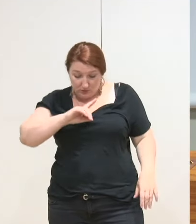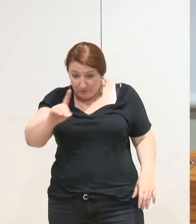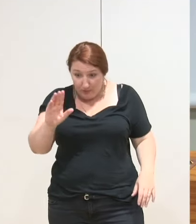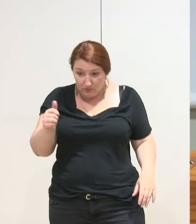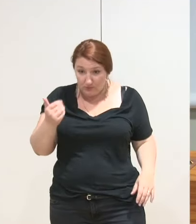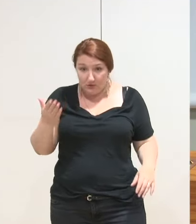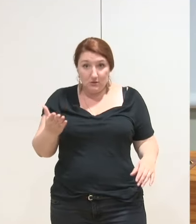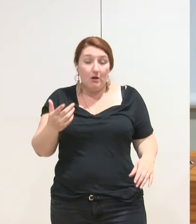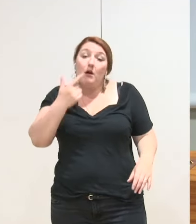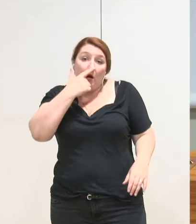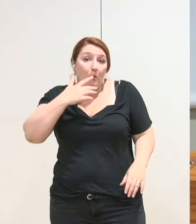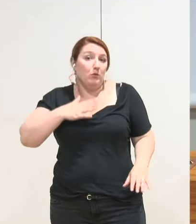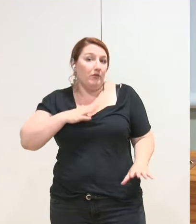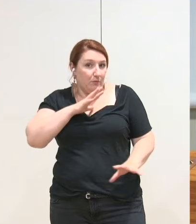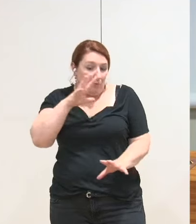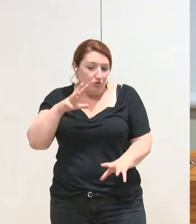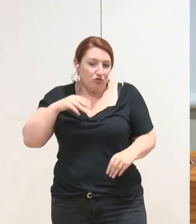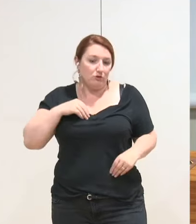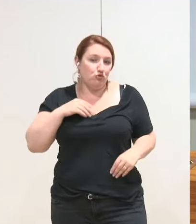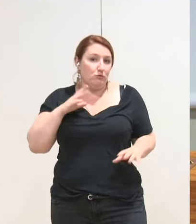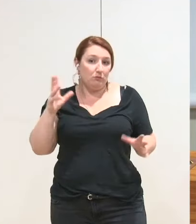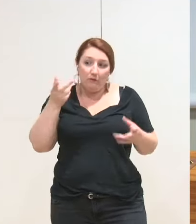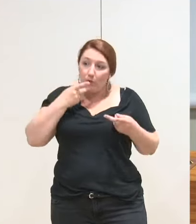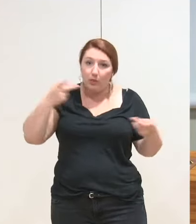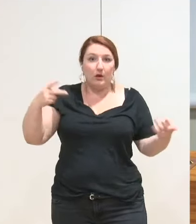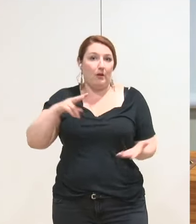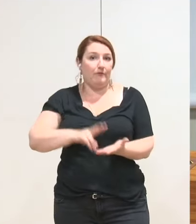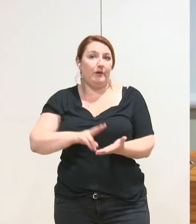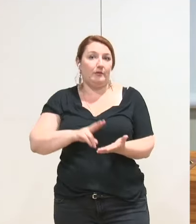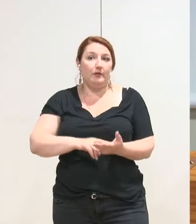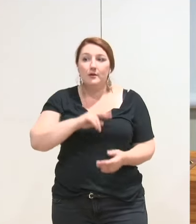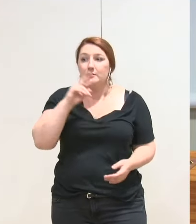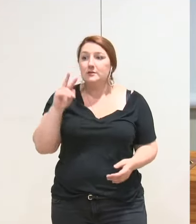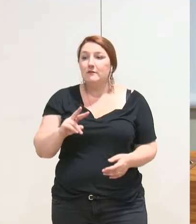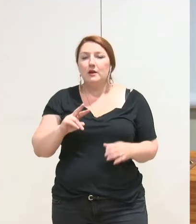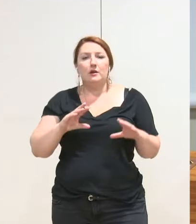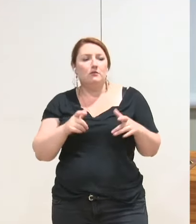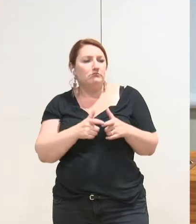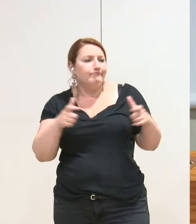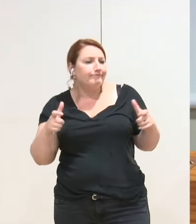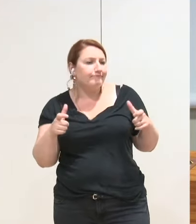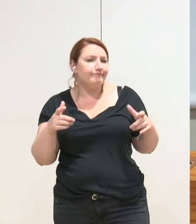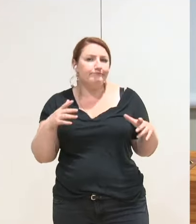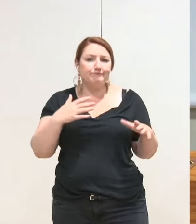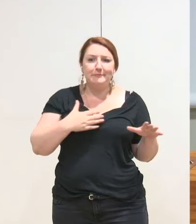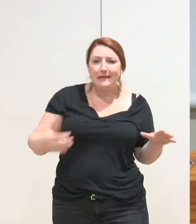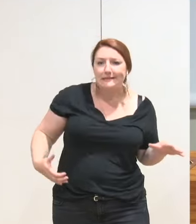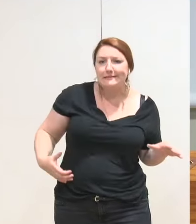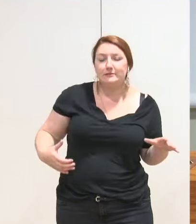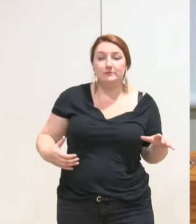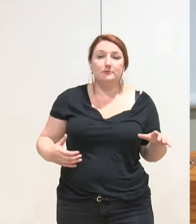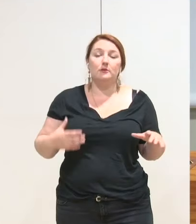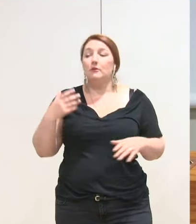et nous l'assumons de dire tout simplement la vérité c'est vrai que l'ensemble des collectivités locales plus particulièrement les communes pour